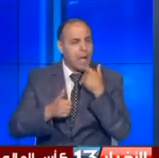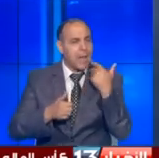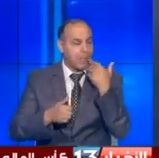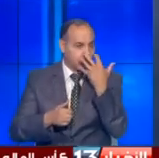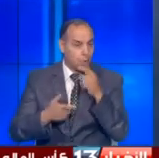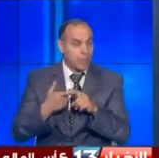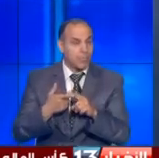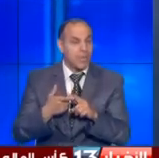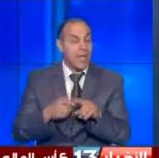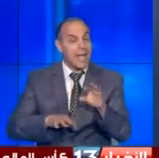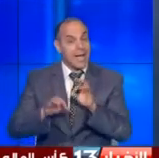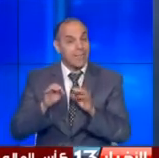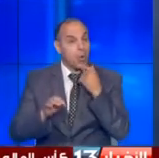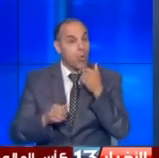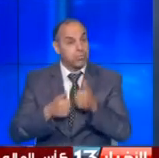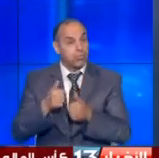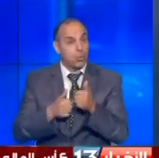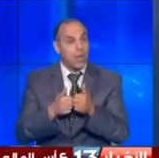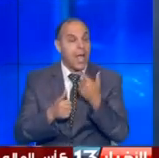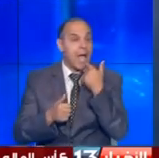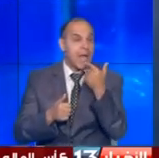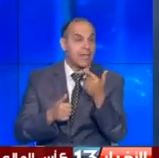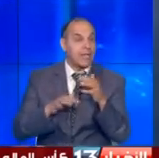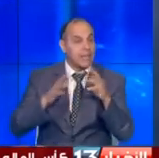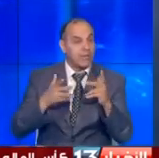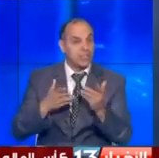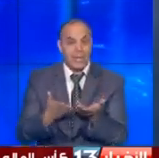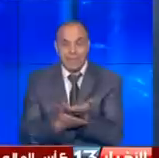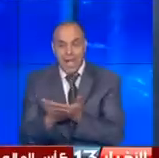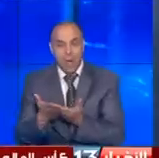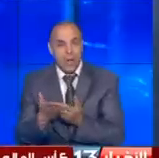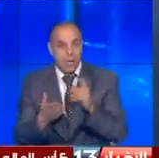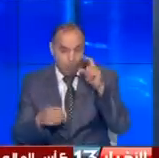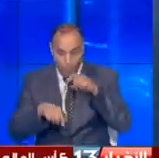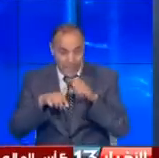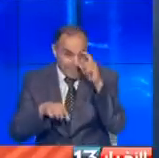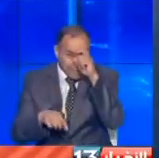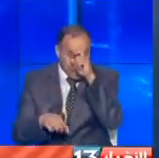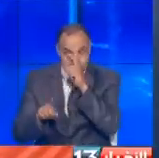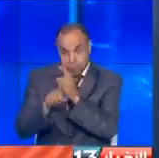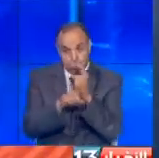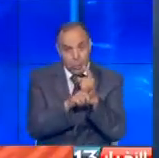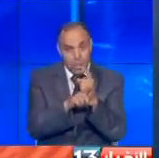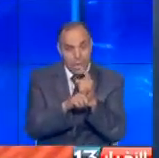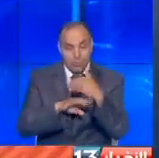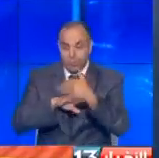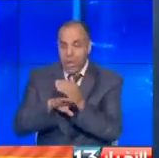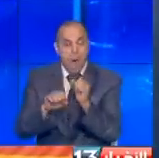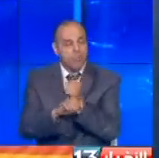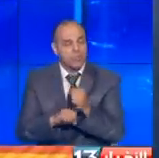الجديات، اختبار أبرز مكامن الداء وكيفية التعامل مع العضيات الصعبة في لقاءات لا تقبل القسمة على